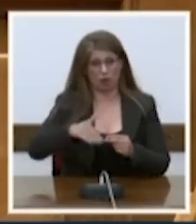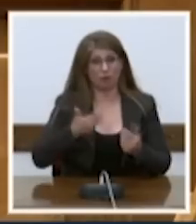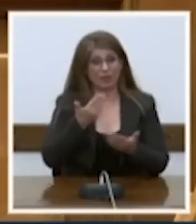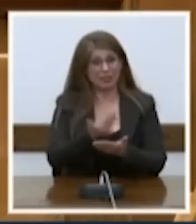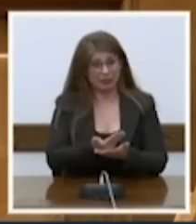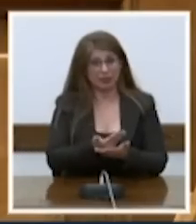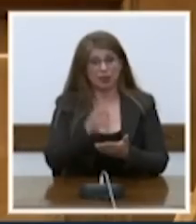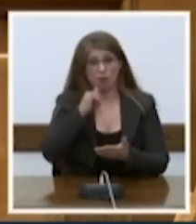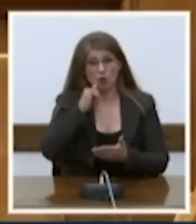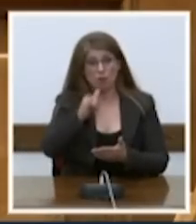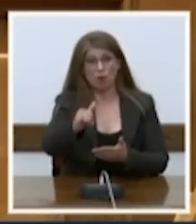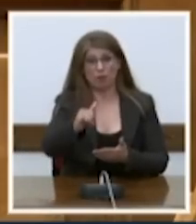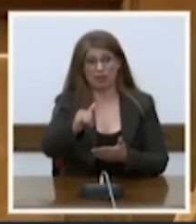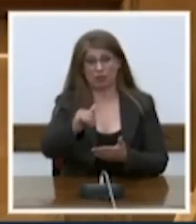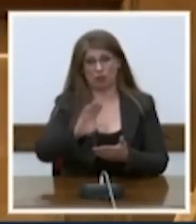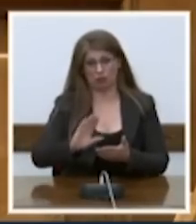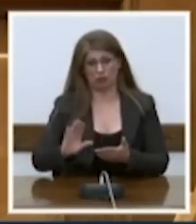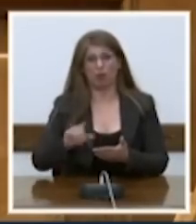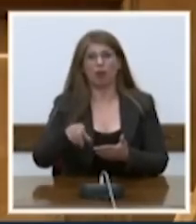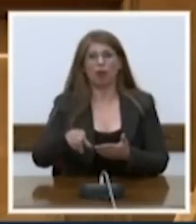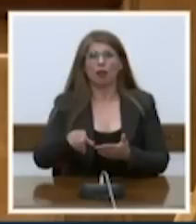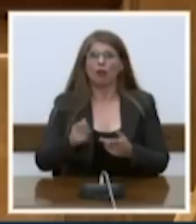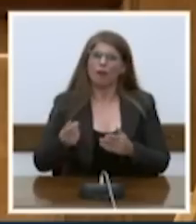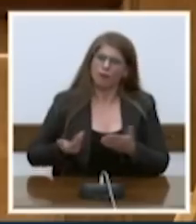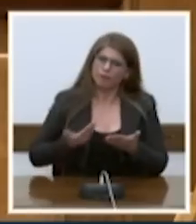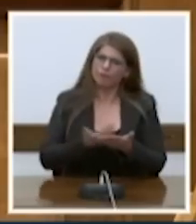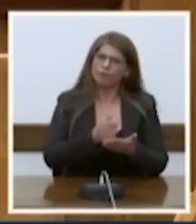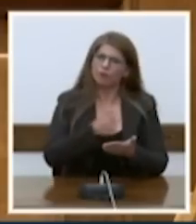τη μονιμοποίησή του, βάζοντας μονάχα θέμα